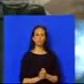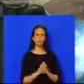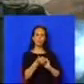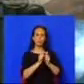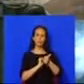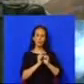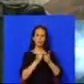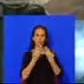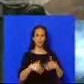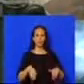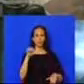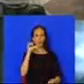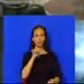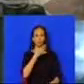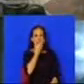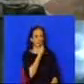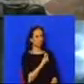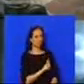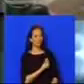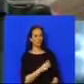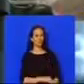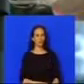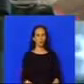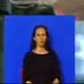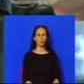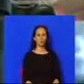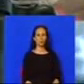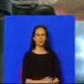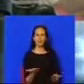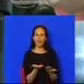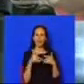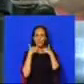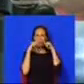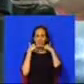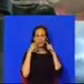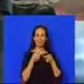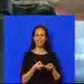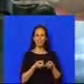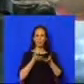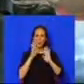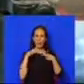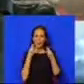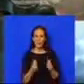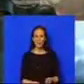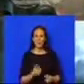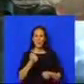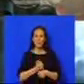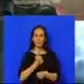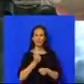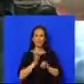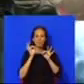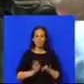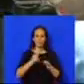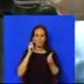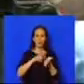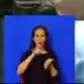ספורט לנכים אילן. איזה יופי. וואי. אז איך את מסבירה את זה? שאת כל כך טובה בפעילות שבאמת